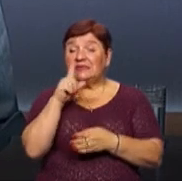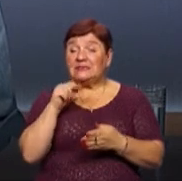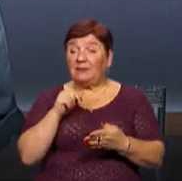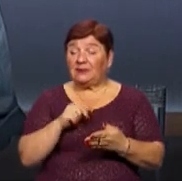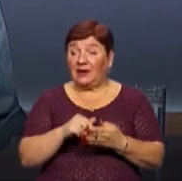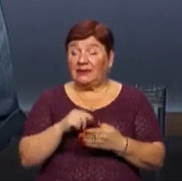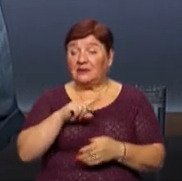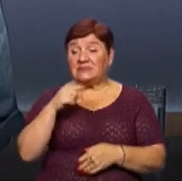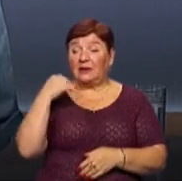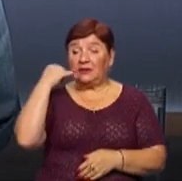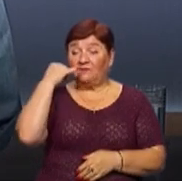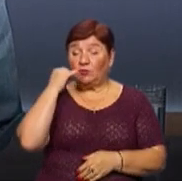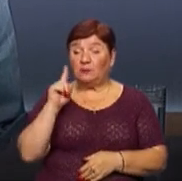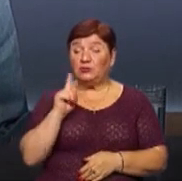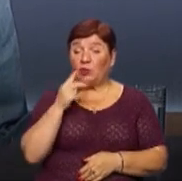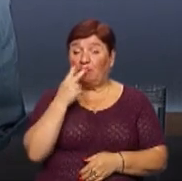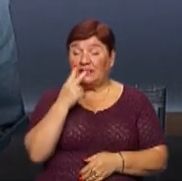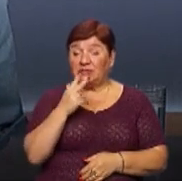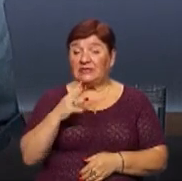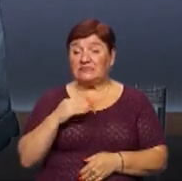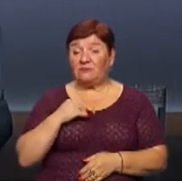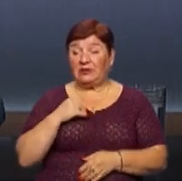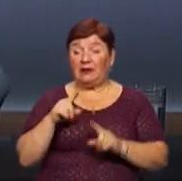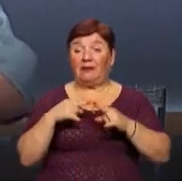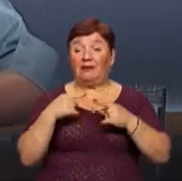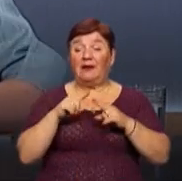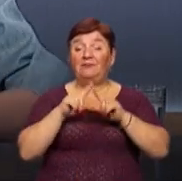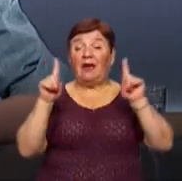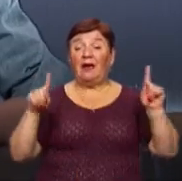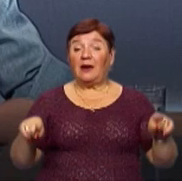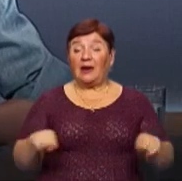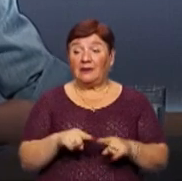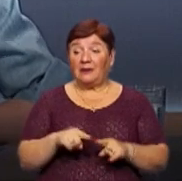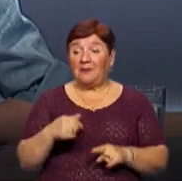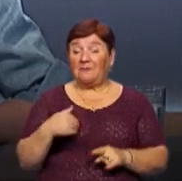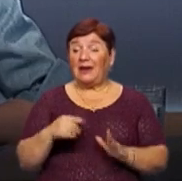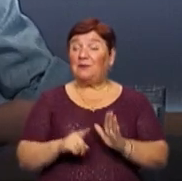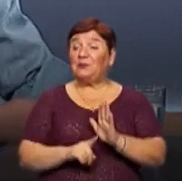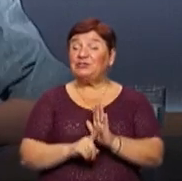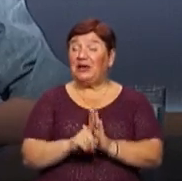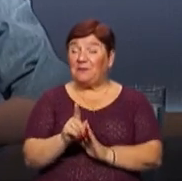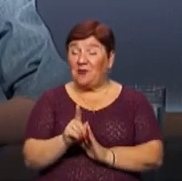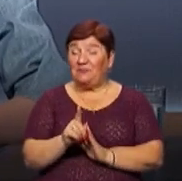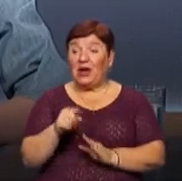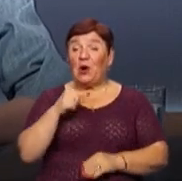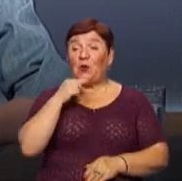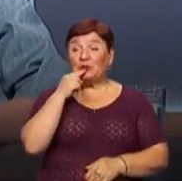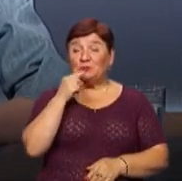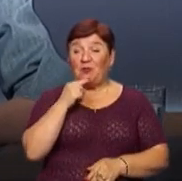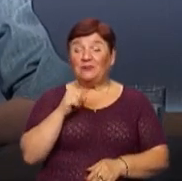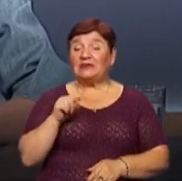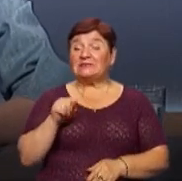за телефонами, що бачите на своїх екранах. Пані Анастасія, ми з вами почнемо тоді вже розмову про